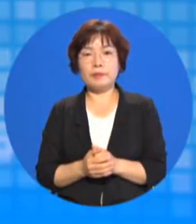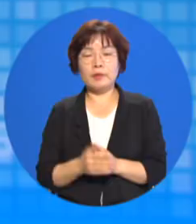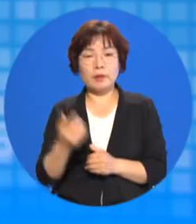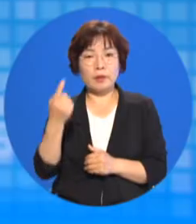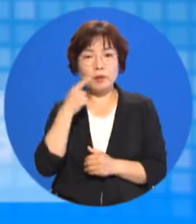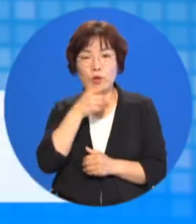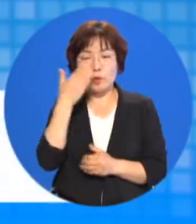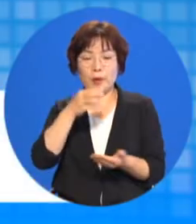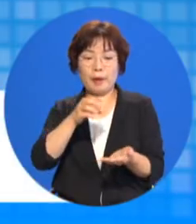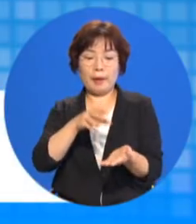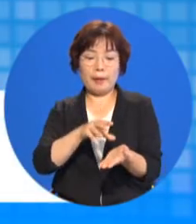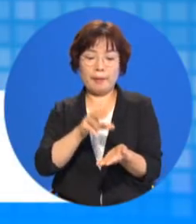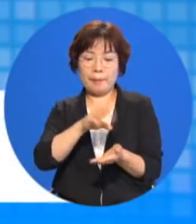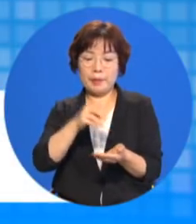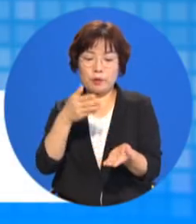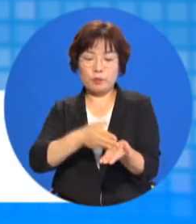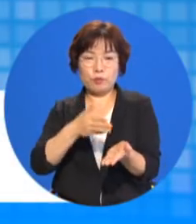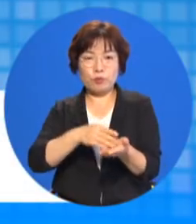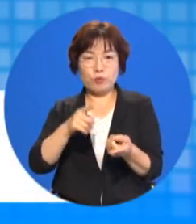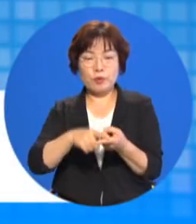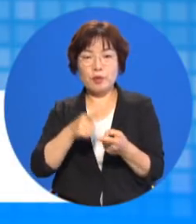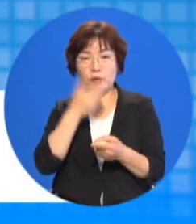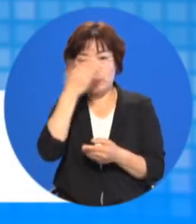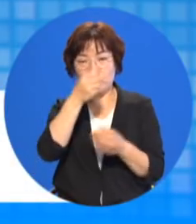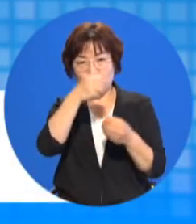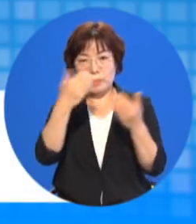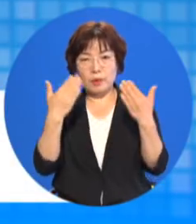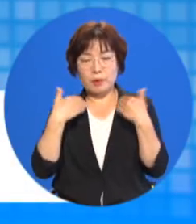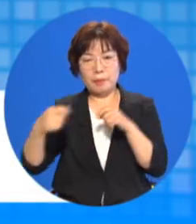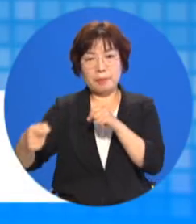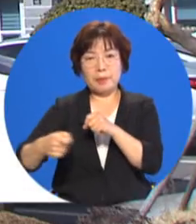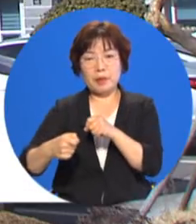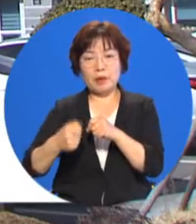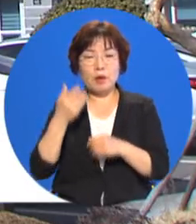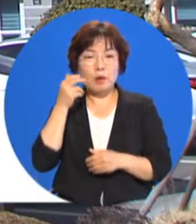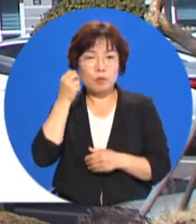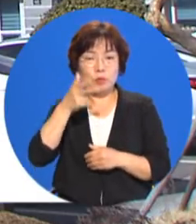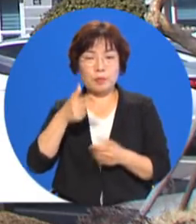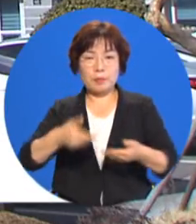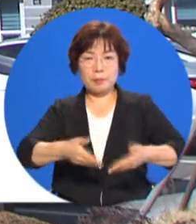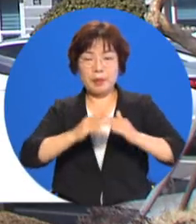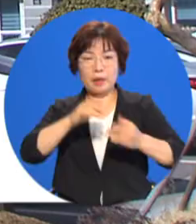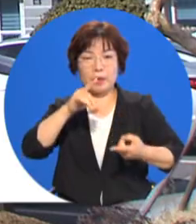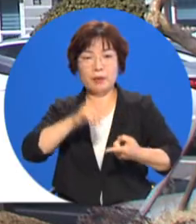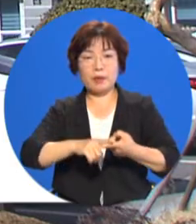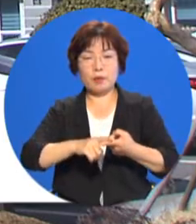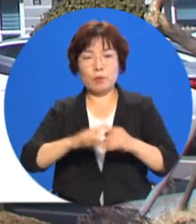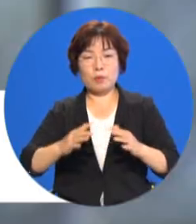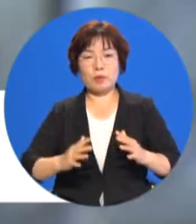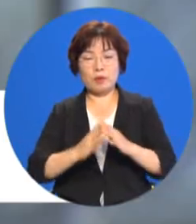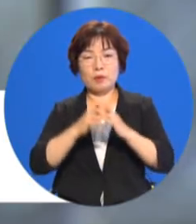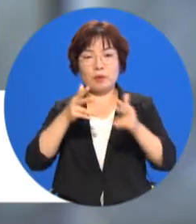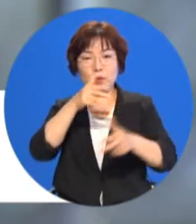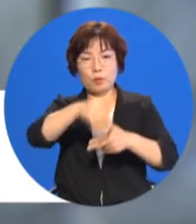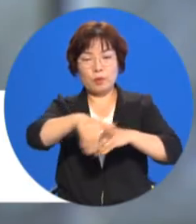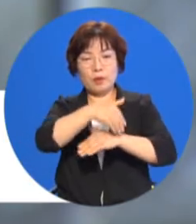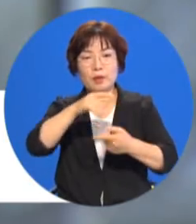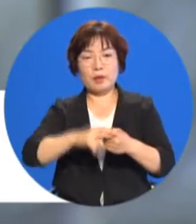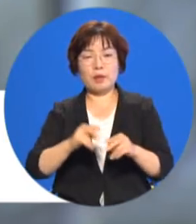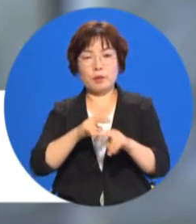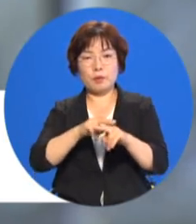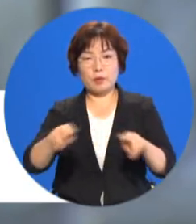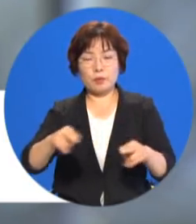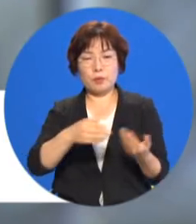어제 여수 MBC가 보도한 여수고 옆 숙박시설 신축 논란과 관련해 건축주가 오늘 건설 계획을 취소하겠다고 밝혔습니다.